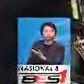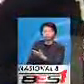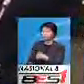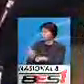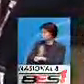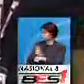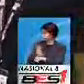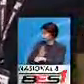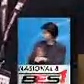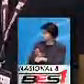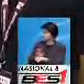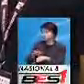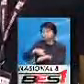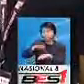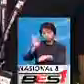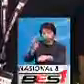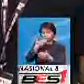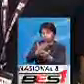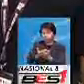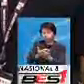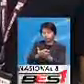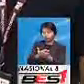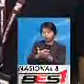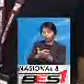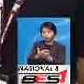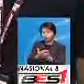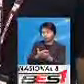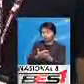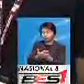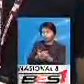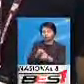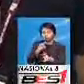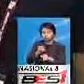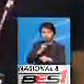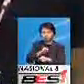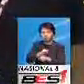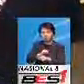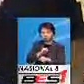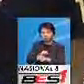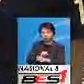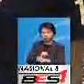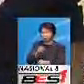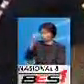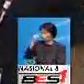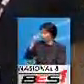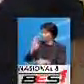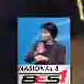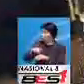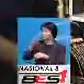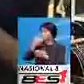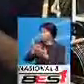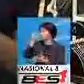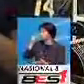berniaga adalah lebih baik berbanding bekerja di bidang-bidang lain. Agaknya kenapa tu, Cik Dek